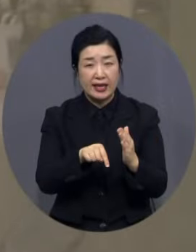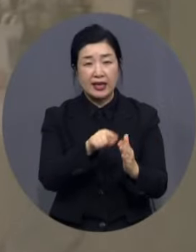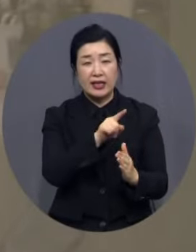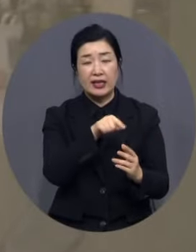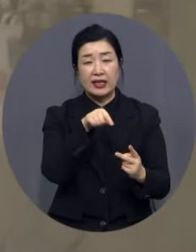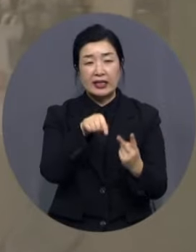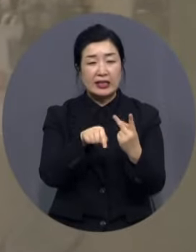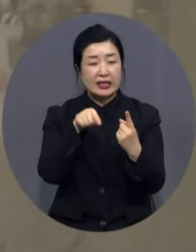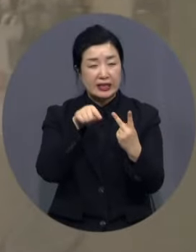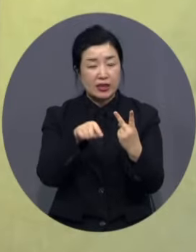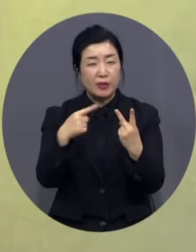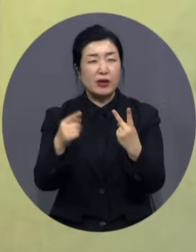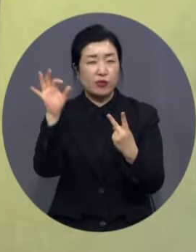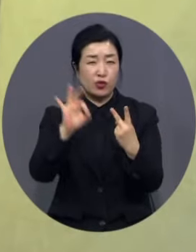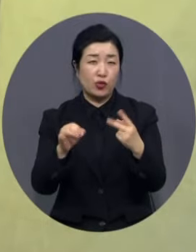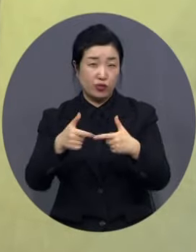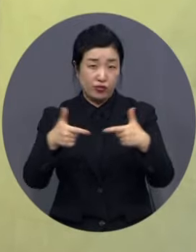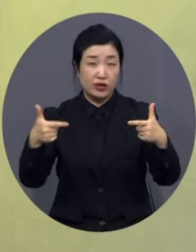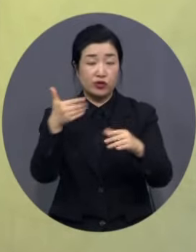포인트